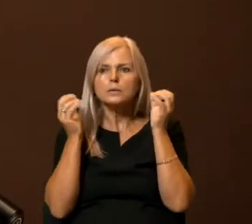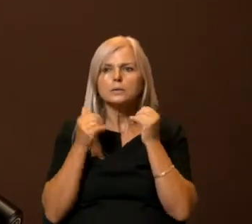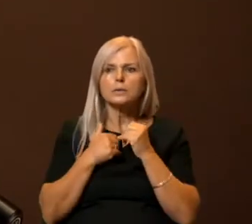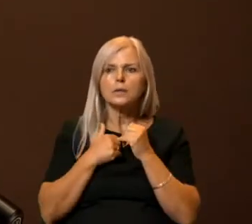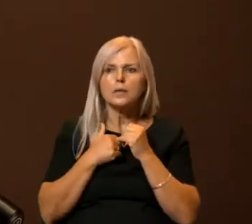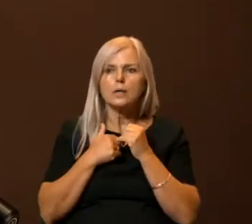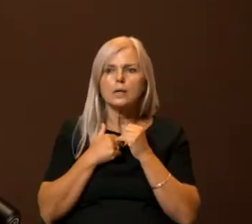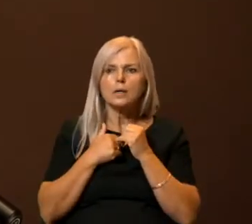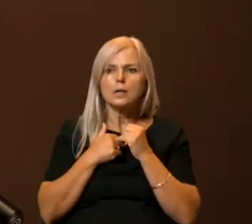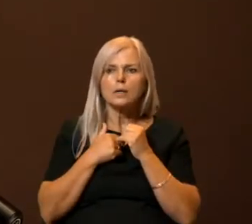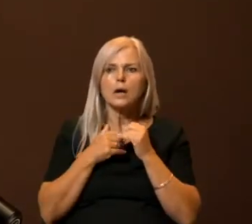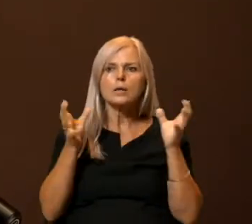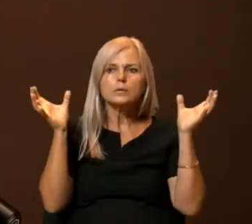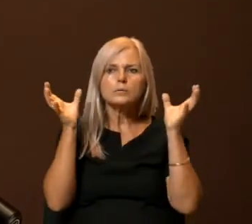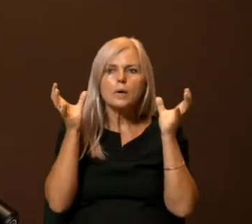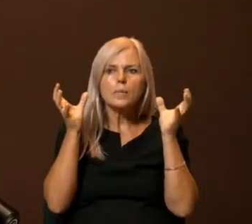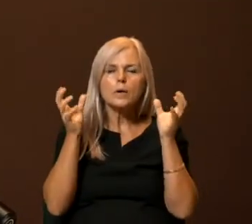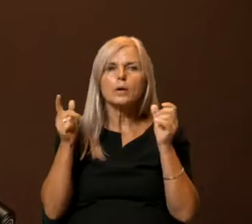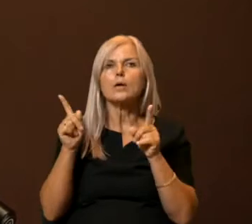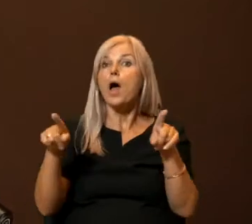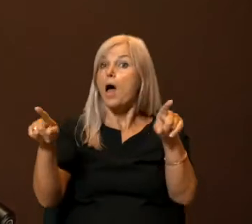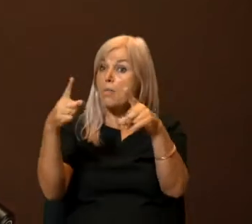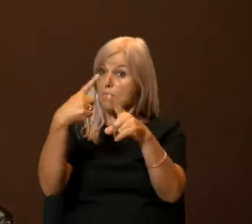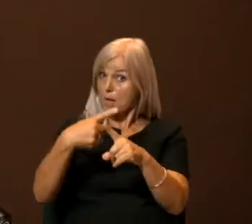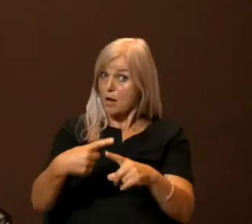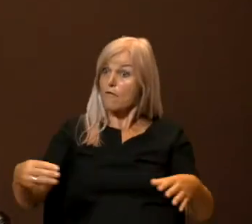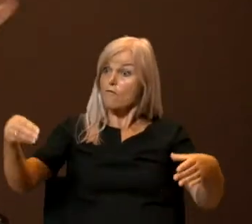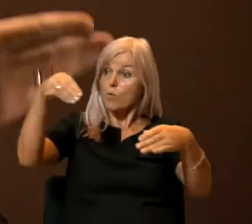słuchanie jest połączone z posłuszeństwem.